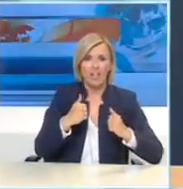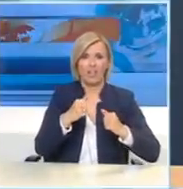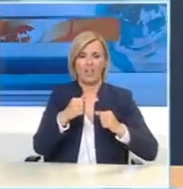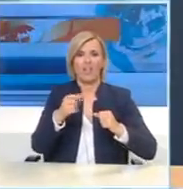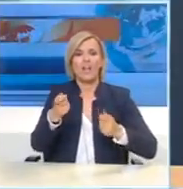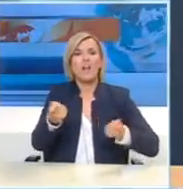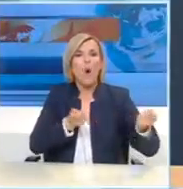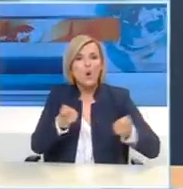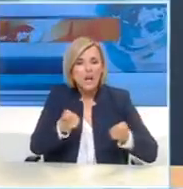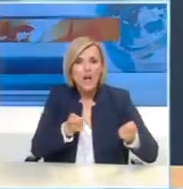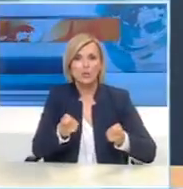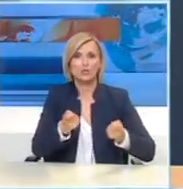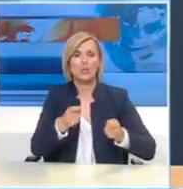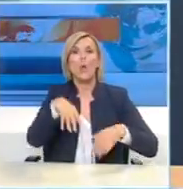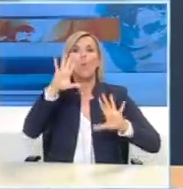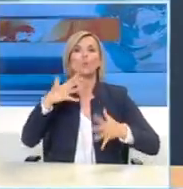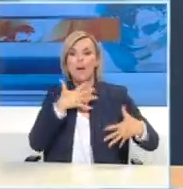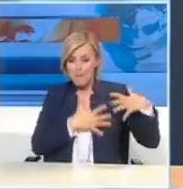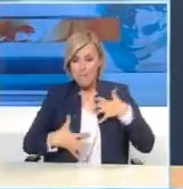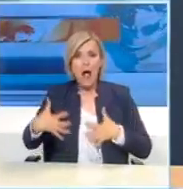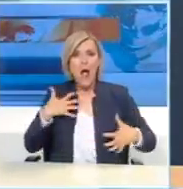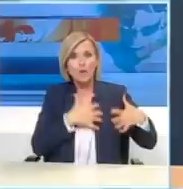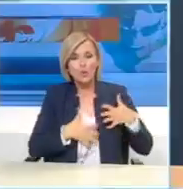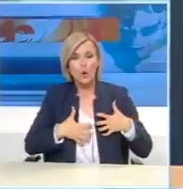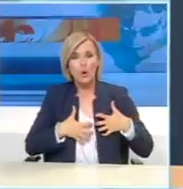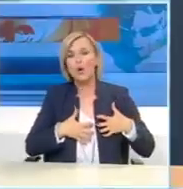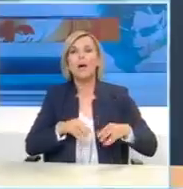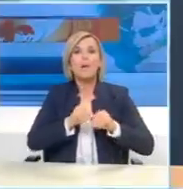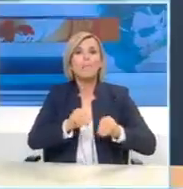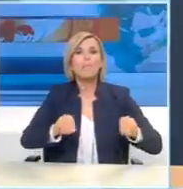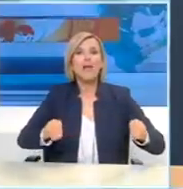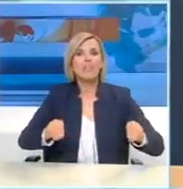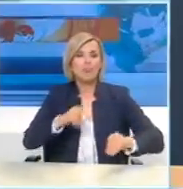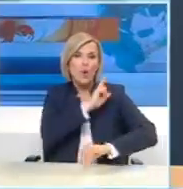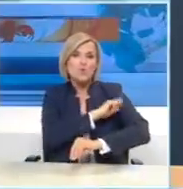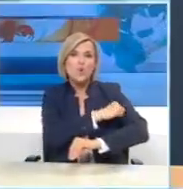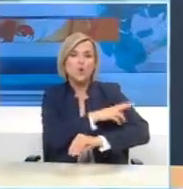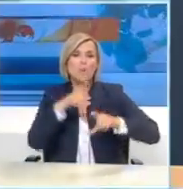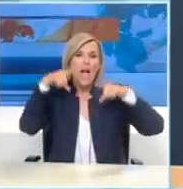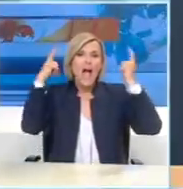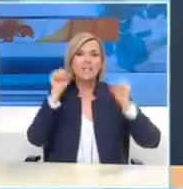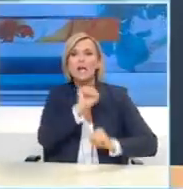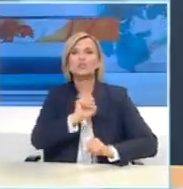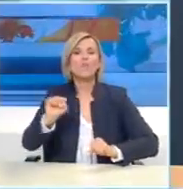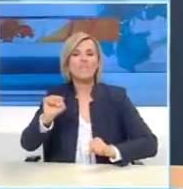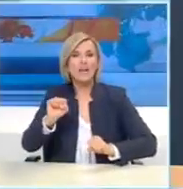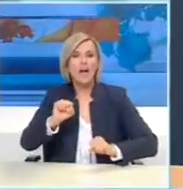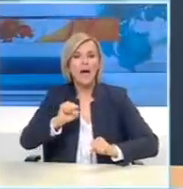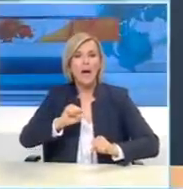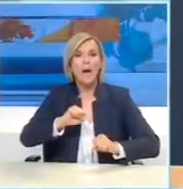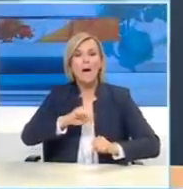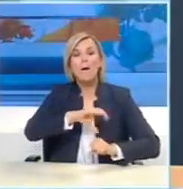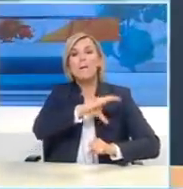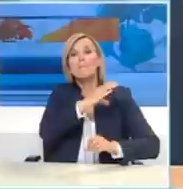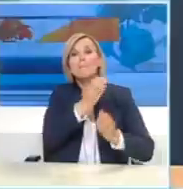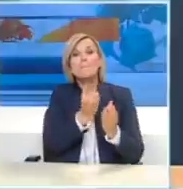στοιχειωδών υγιεινής, όπως απλό μπάνιο. Στο Παιδιατρικό Νοσοκομείο Αγία Σοφία, στη Μονάδα Μεσογειακής Ανεμίας, στις 22 Απριλίου,